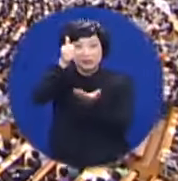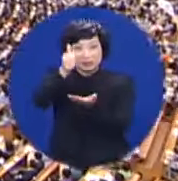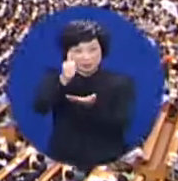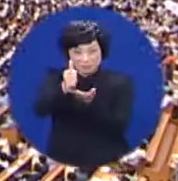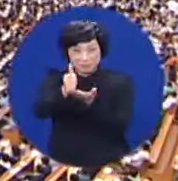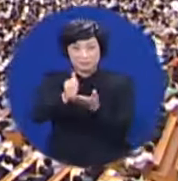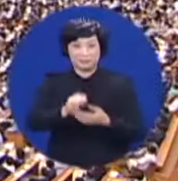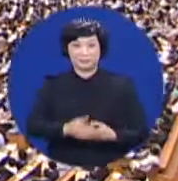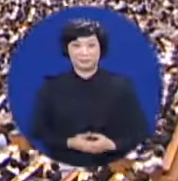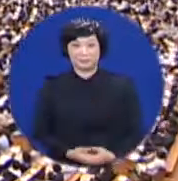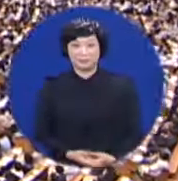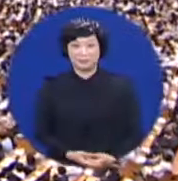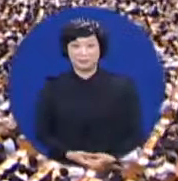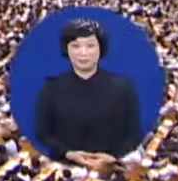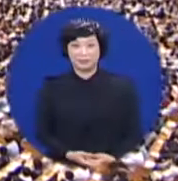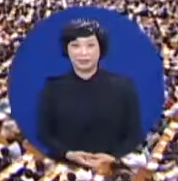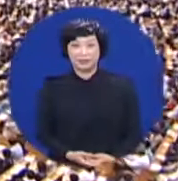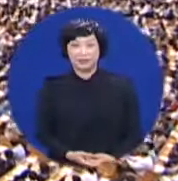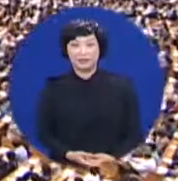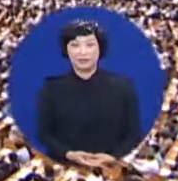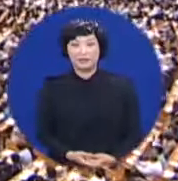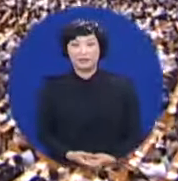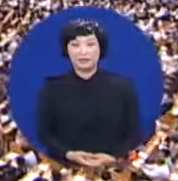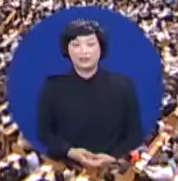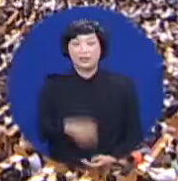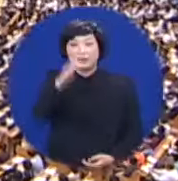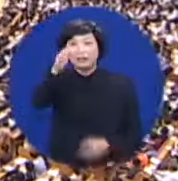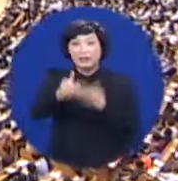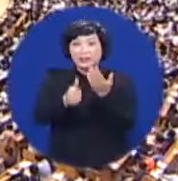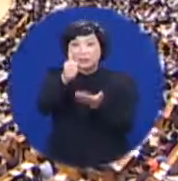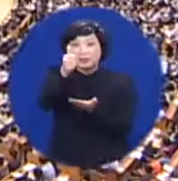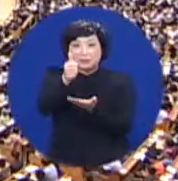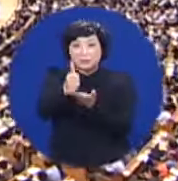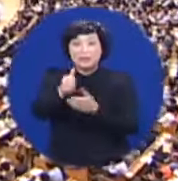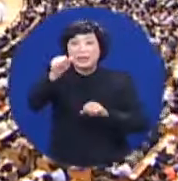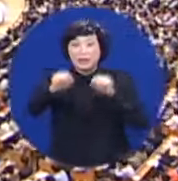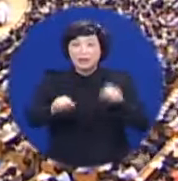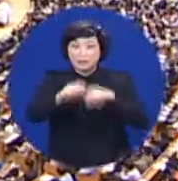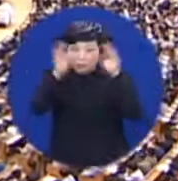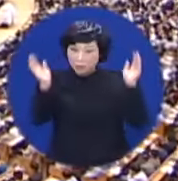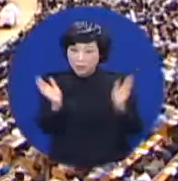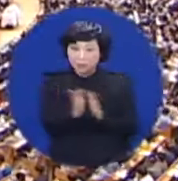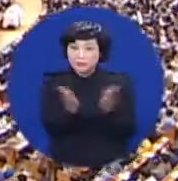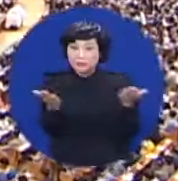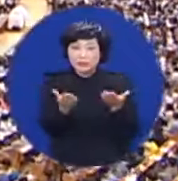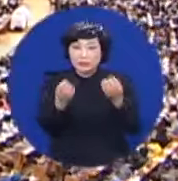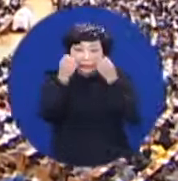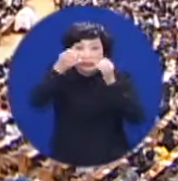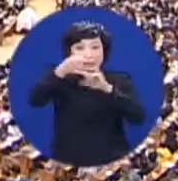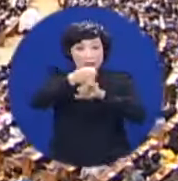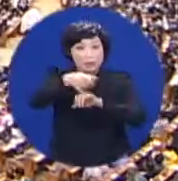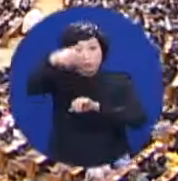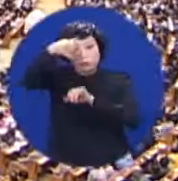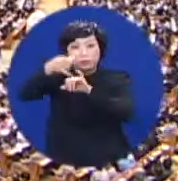하나님께서 하시는 모든 신구의 역사는